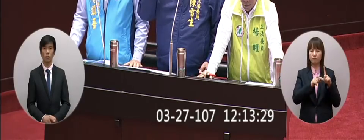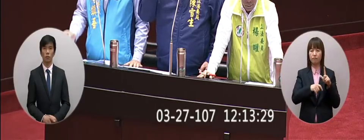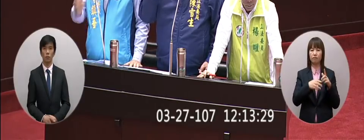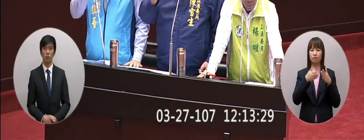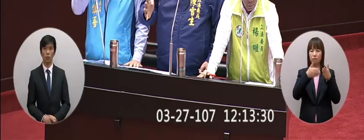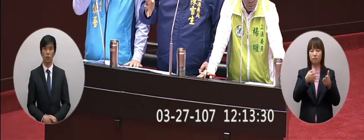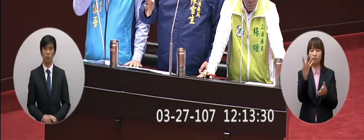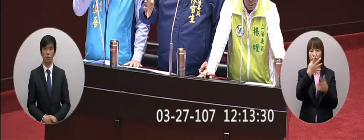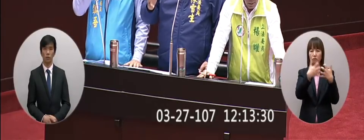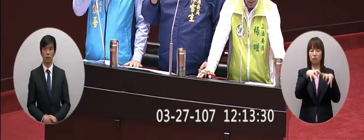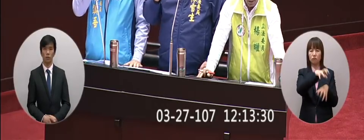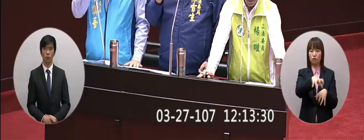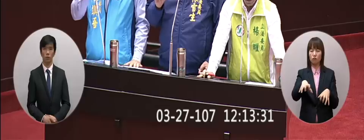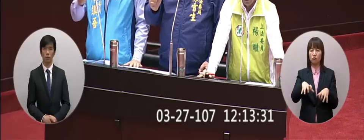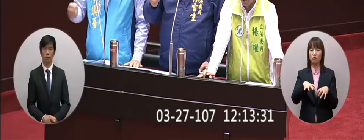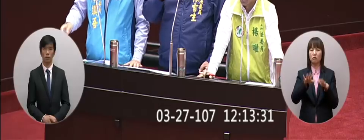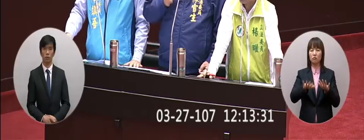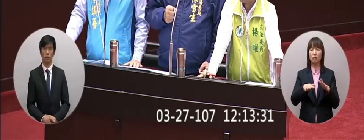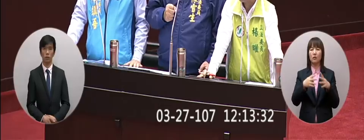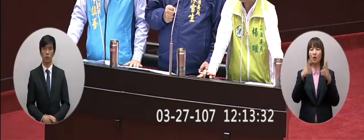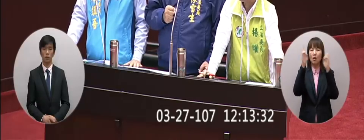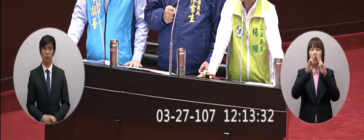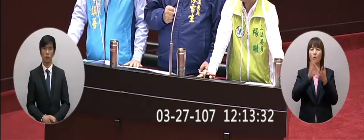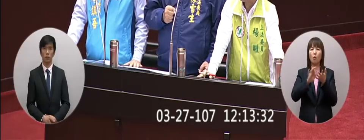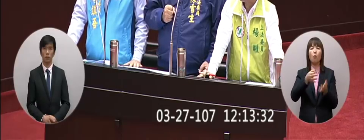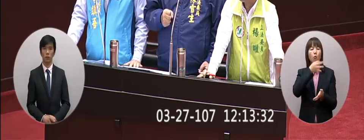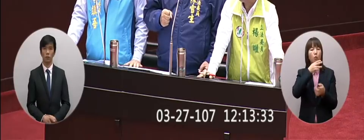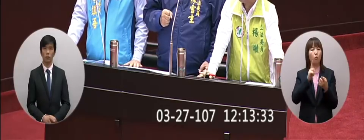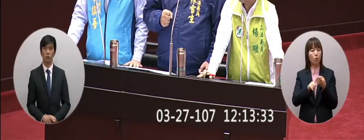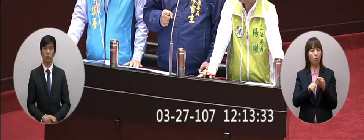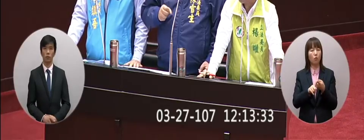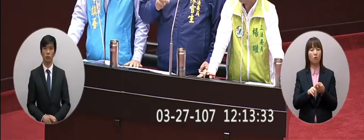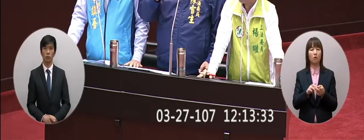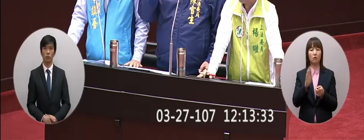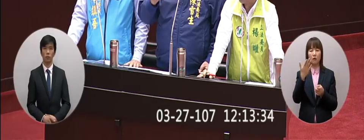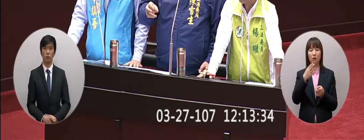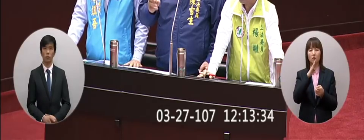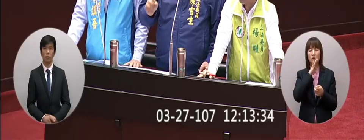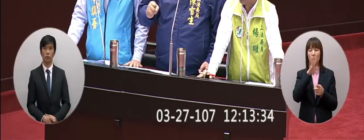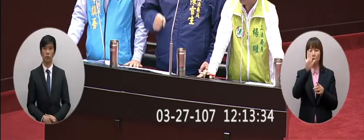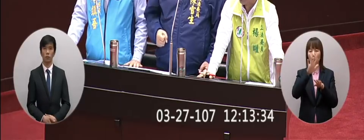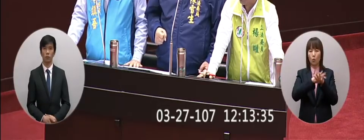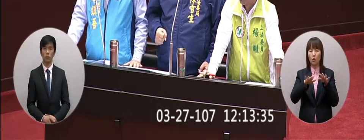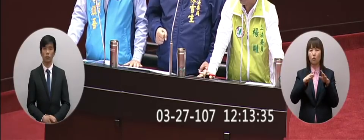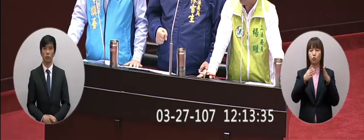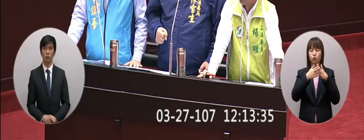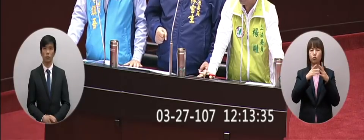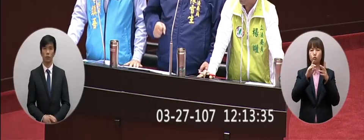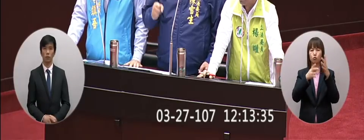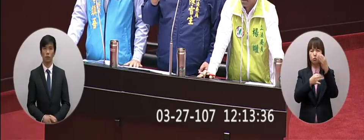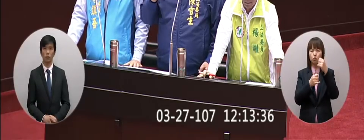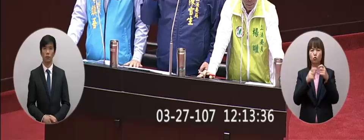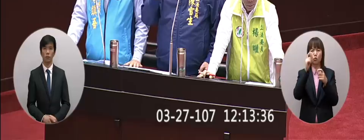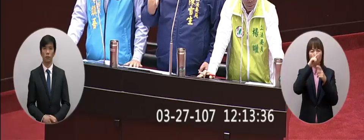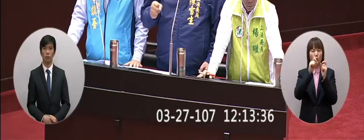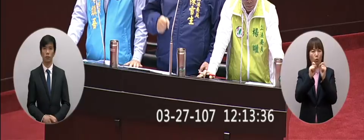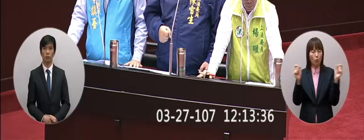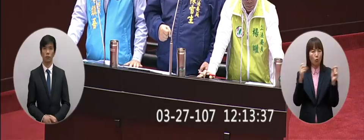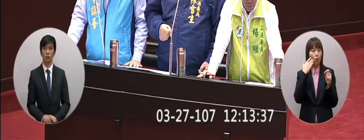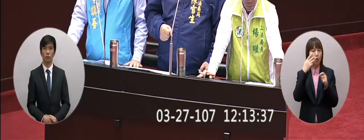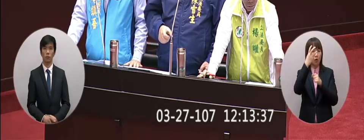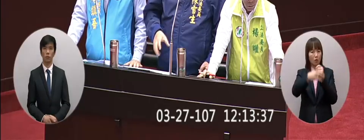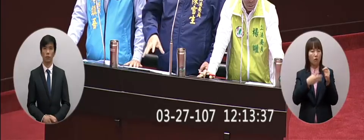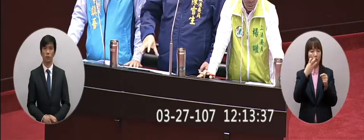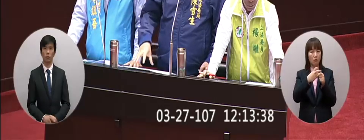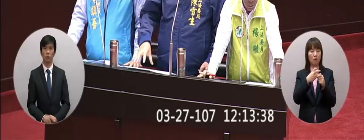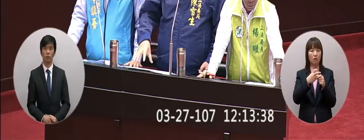对这四个机组，当然目前的电力是够用的哈。问题，它一定有一个折旧的年限。如果折旧是30年